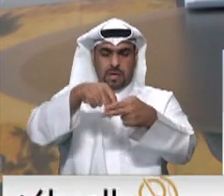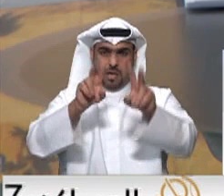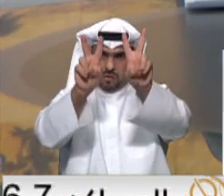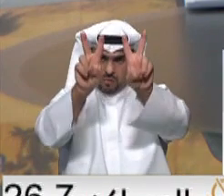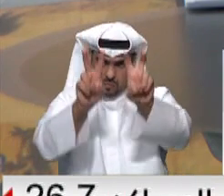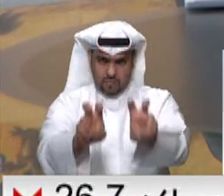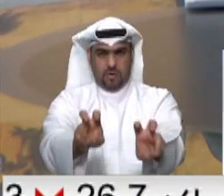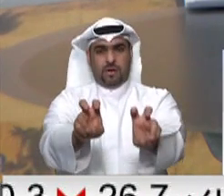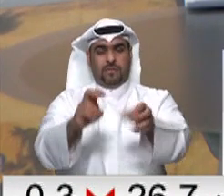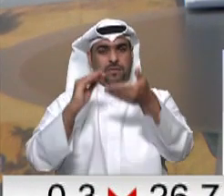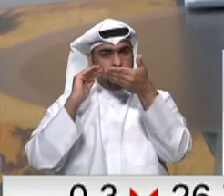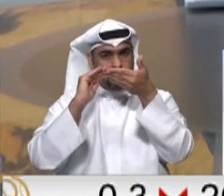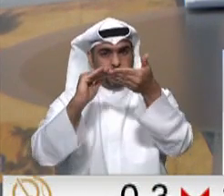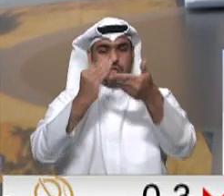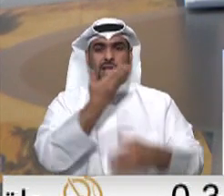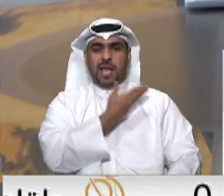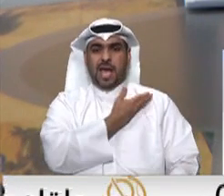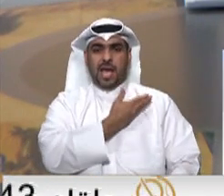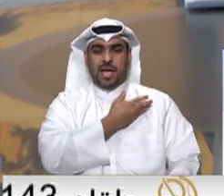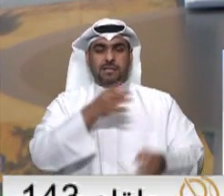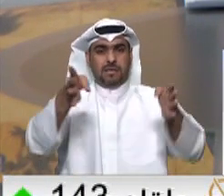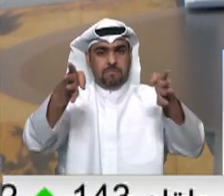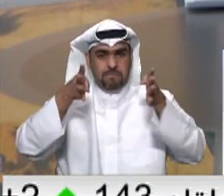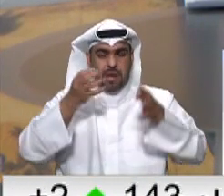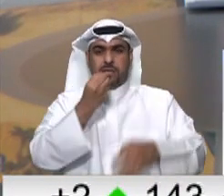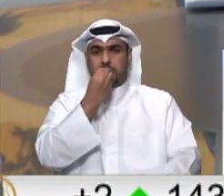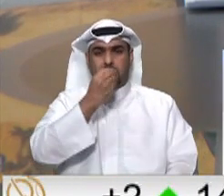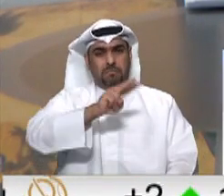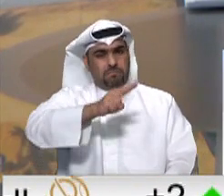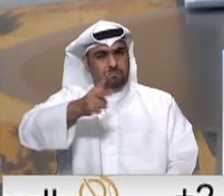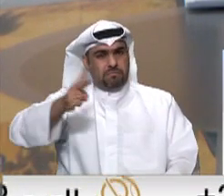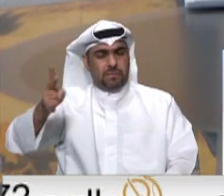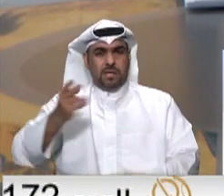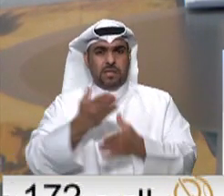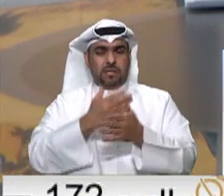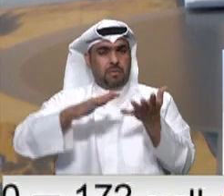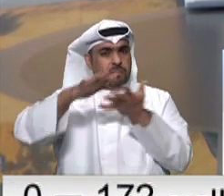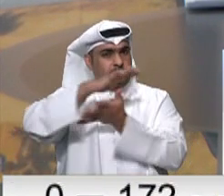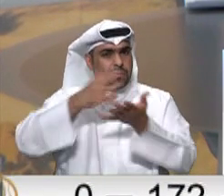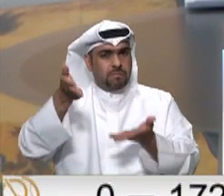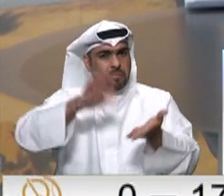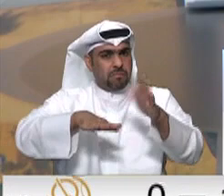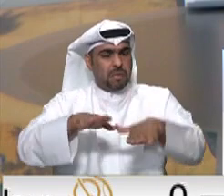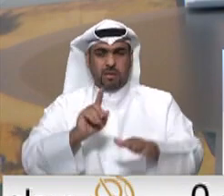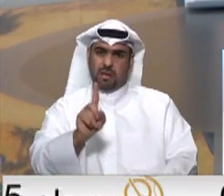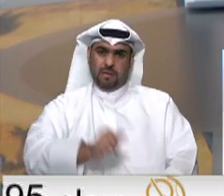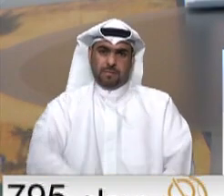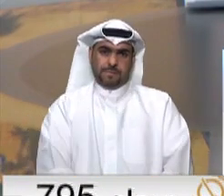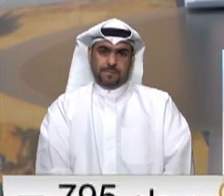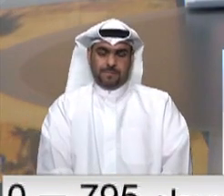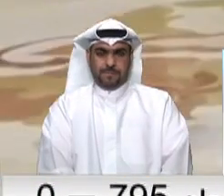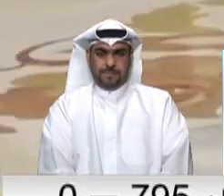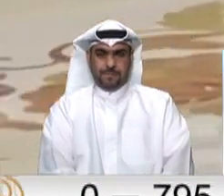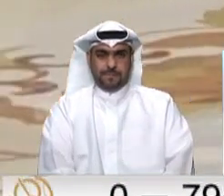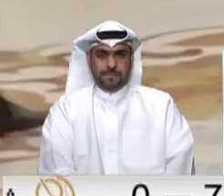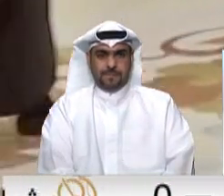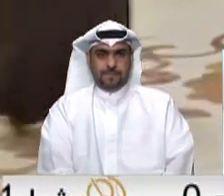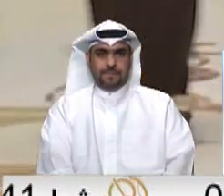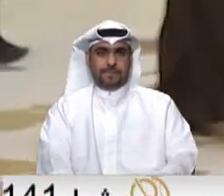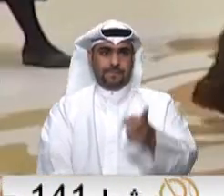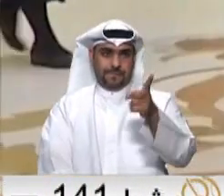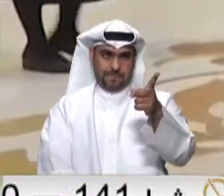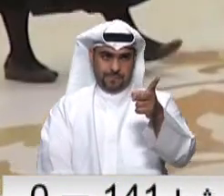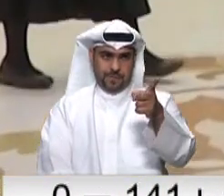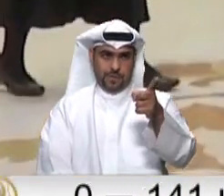المحاصر والسماح بدخول المساعدات لتجنب وقوع كارثة إنسانية. في مستهل